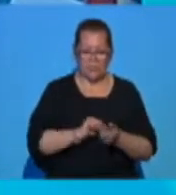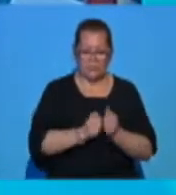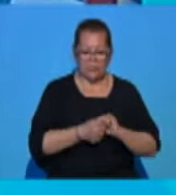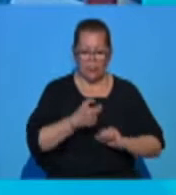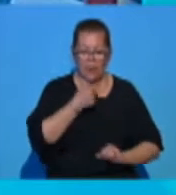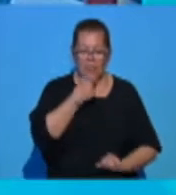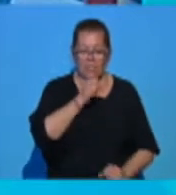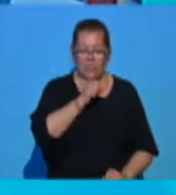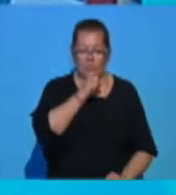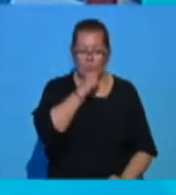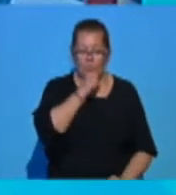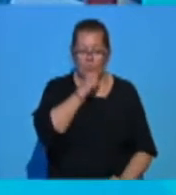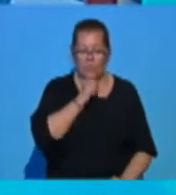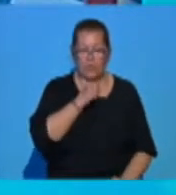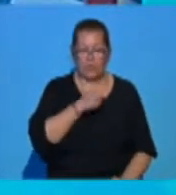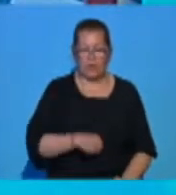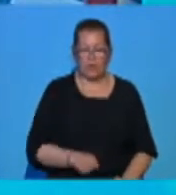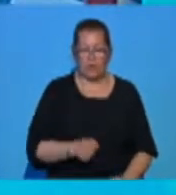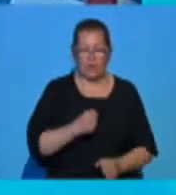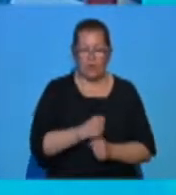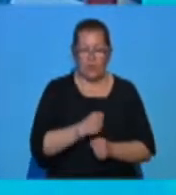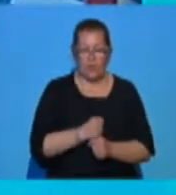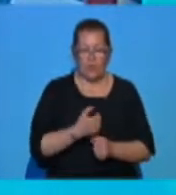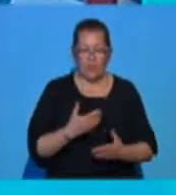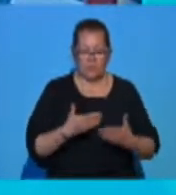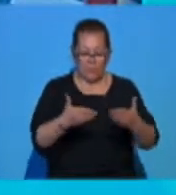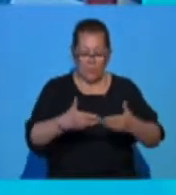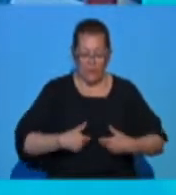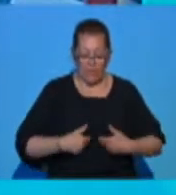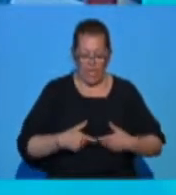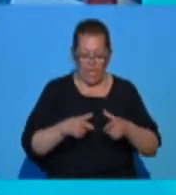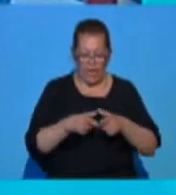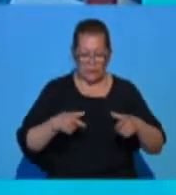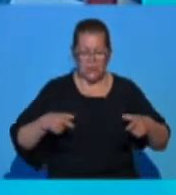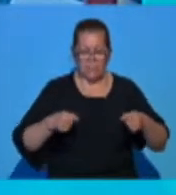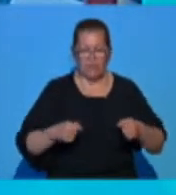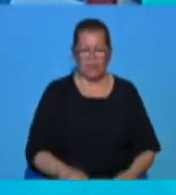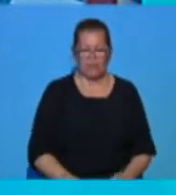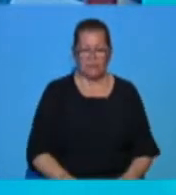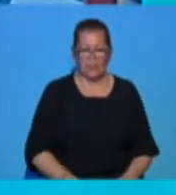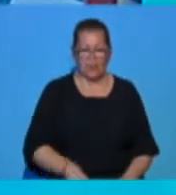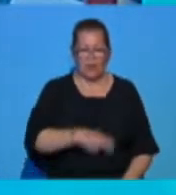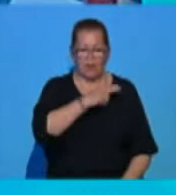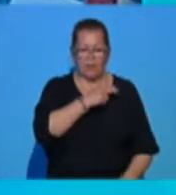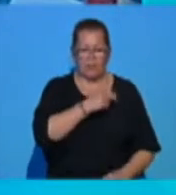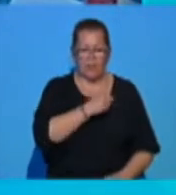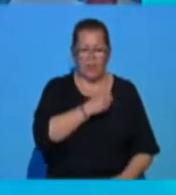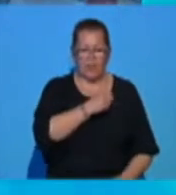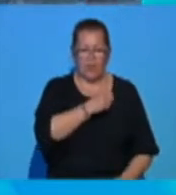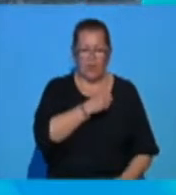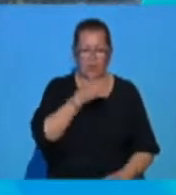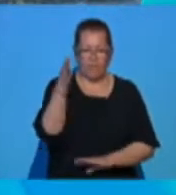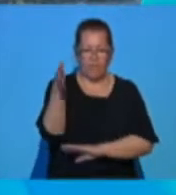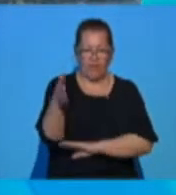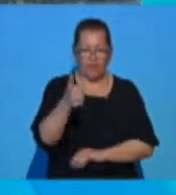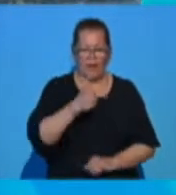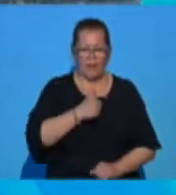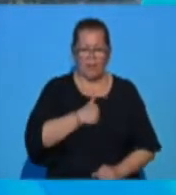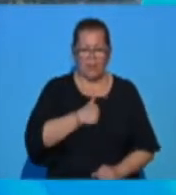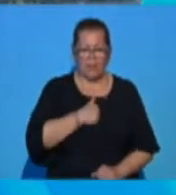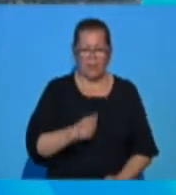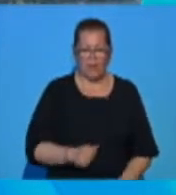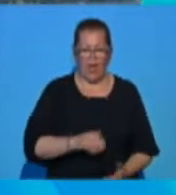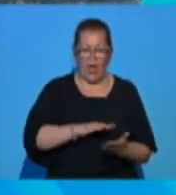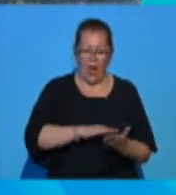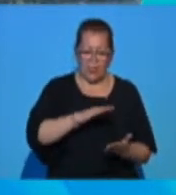vechimii în muncă este condiționată de eliberarea unei adeverințe ce cade în sarcina reprezentanților unei firme private care a preluat arhiva